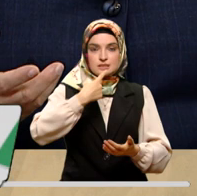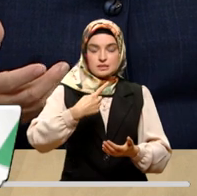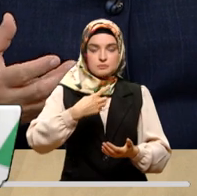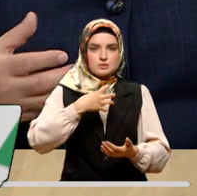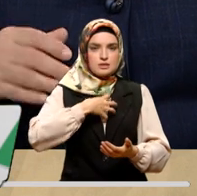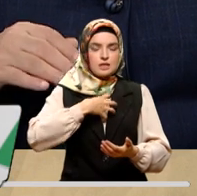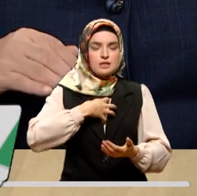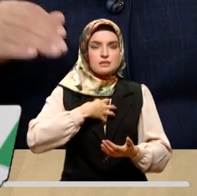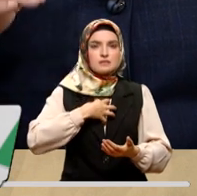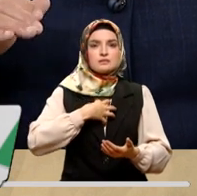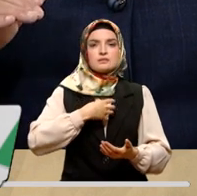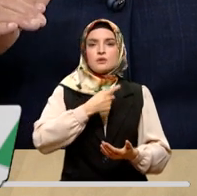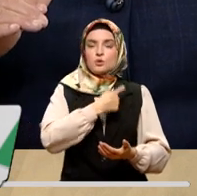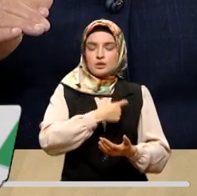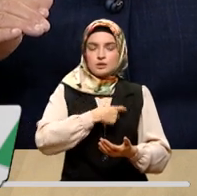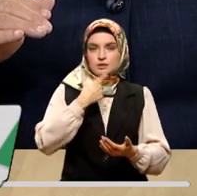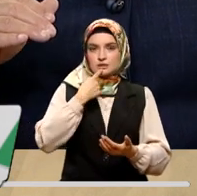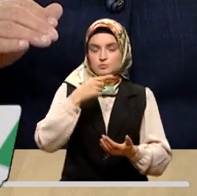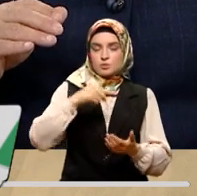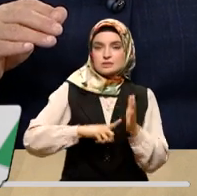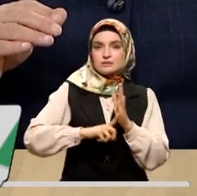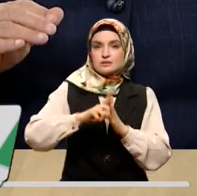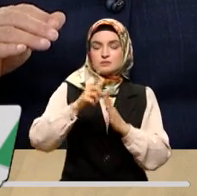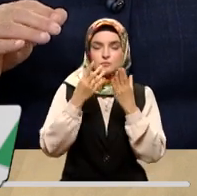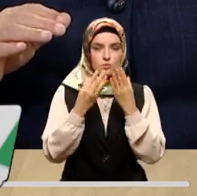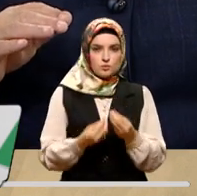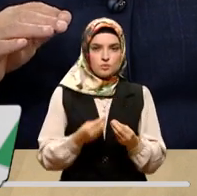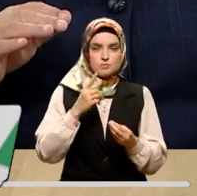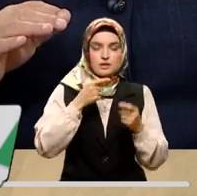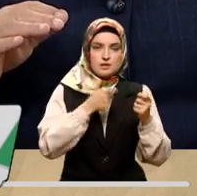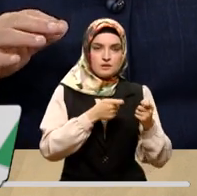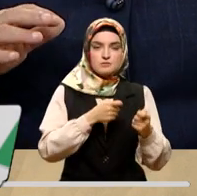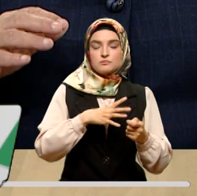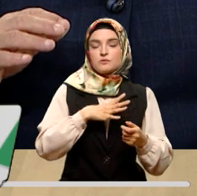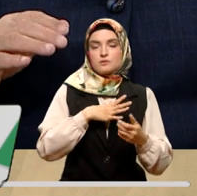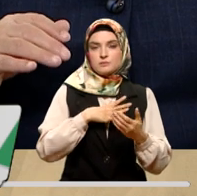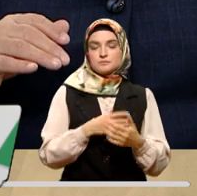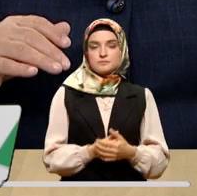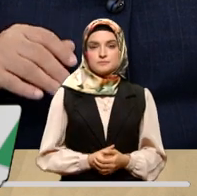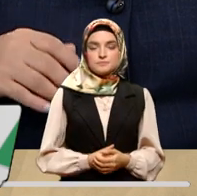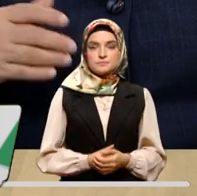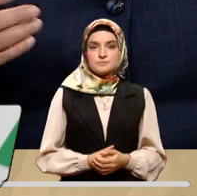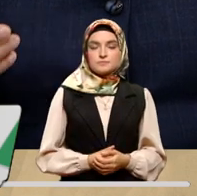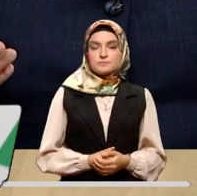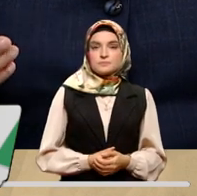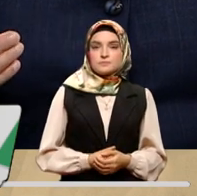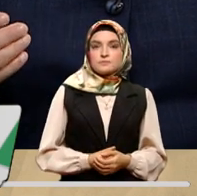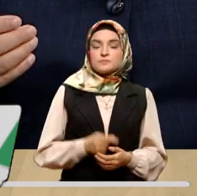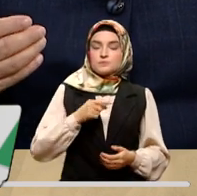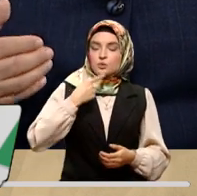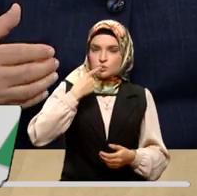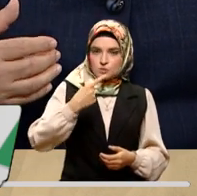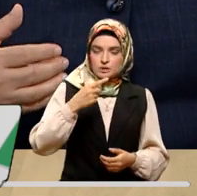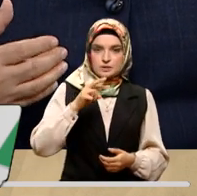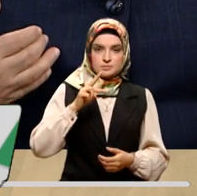kimlik dediğimiz o gelişime etki edecek bir eğitimdir ahlak eğitimi. Yani az önce bahsettiğim